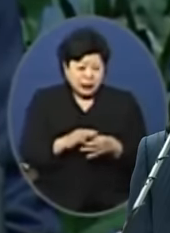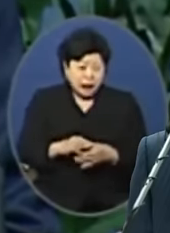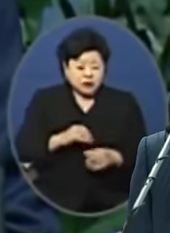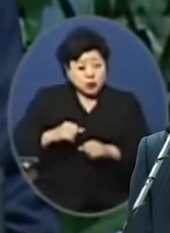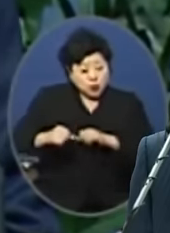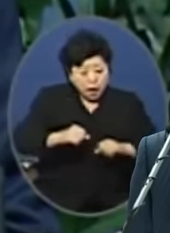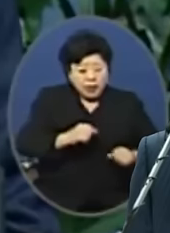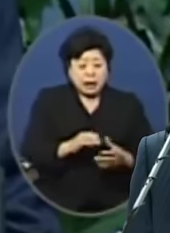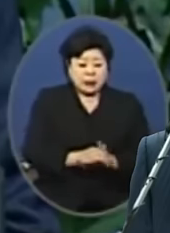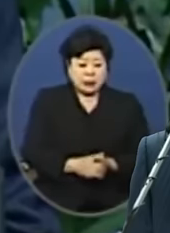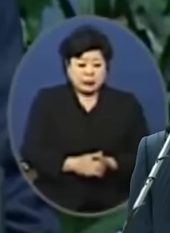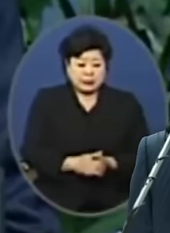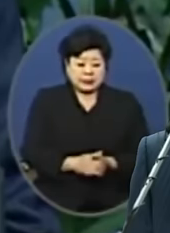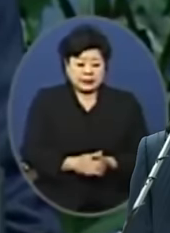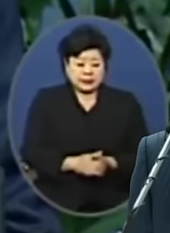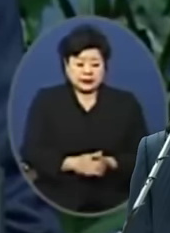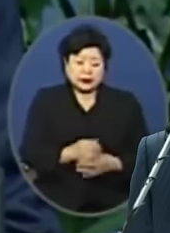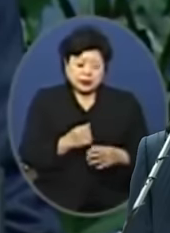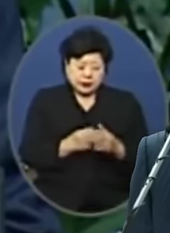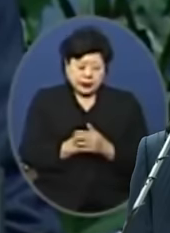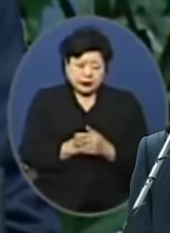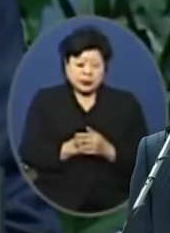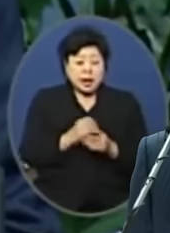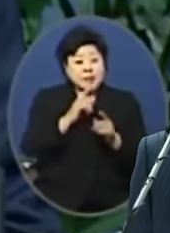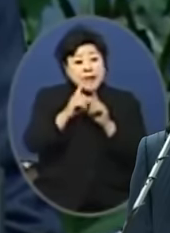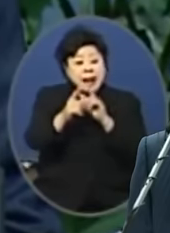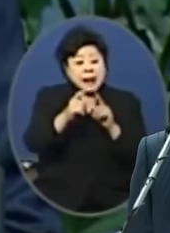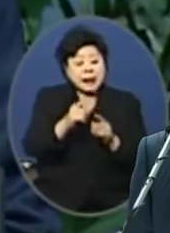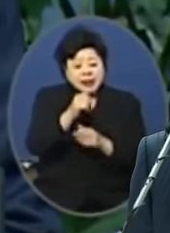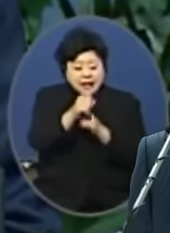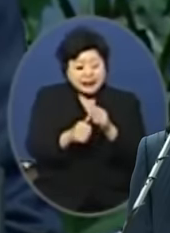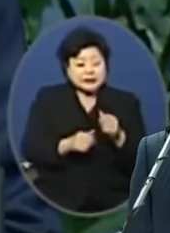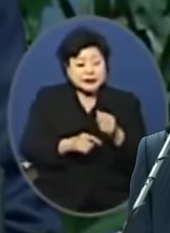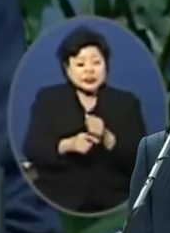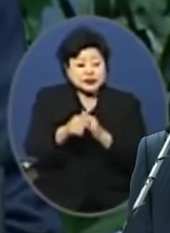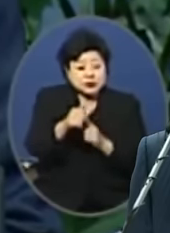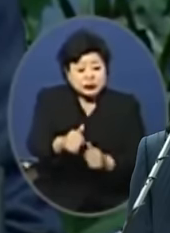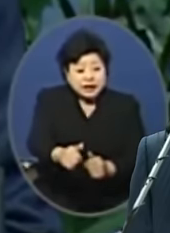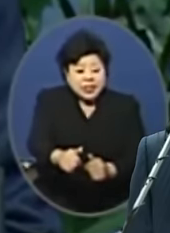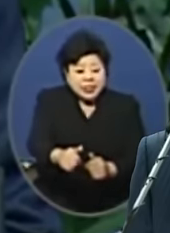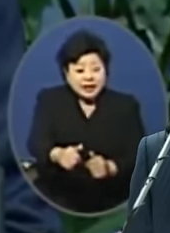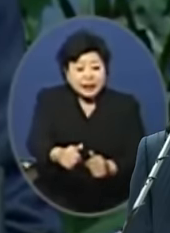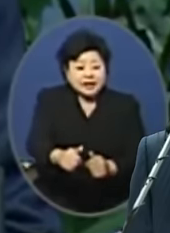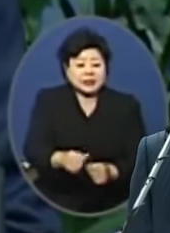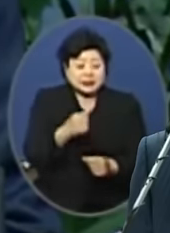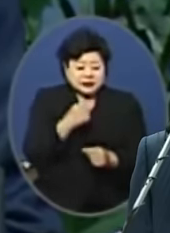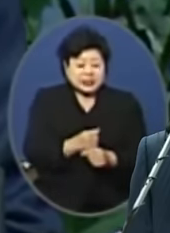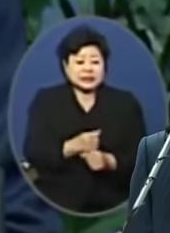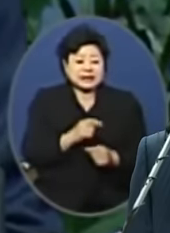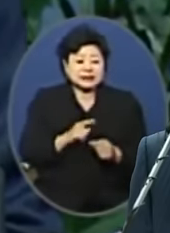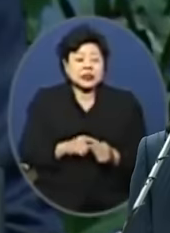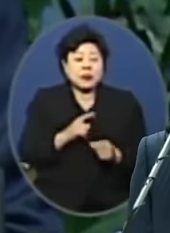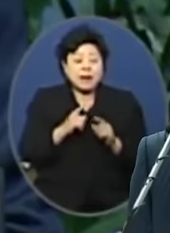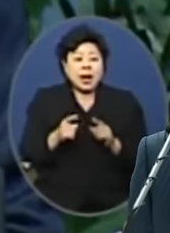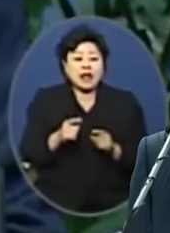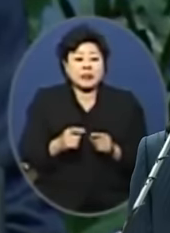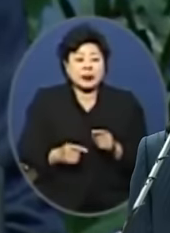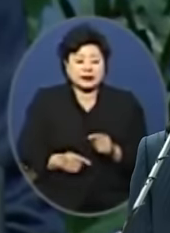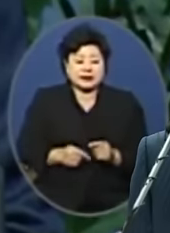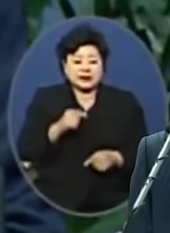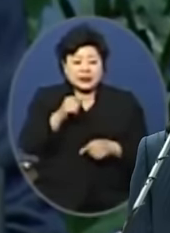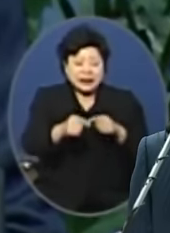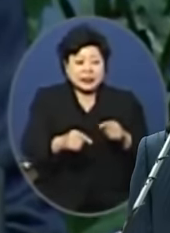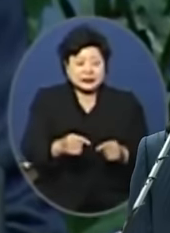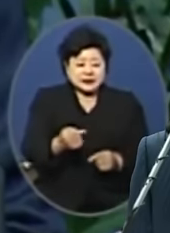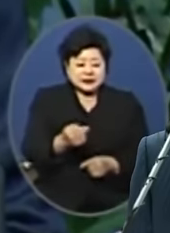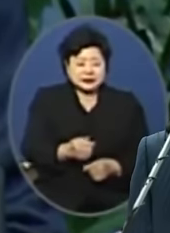하는 것입니다. 그러므로 말이 하나님 뜻을 쫓아 생산적인 말을 하면 그것이 나가서